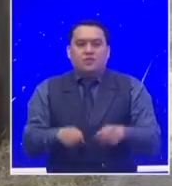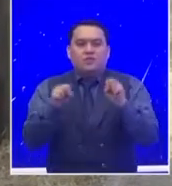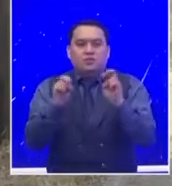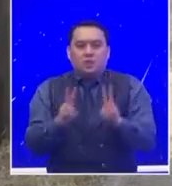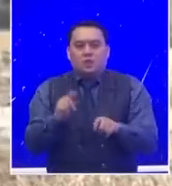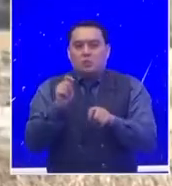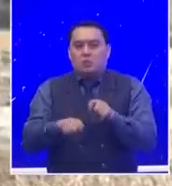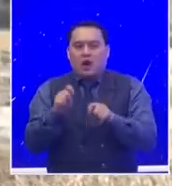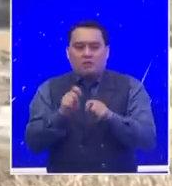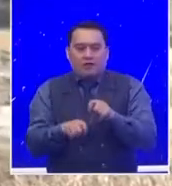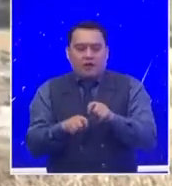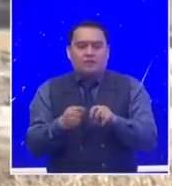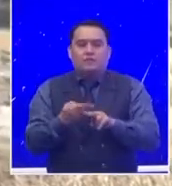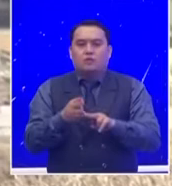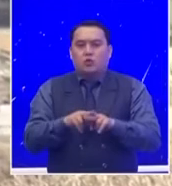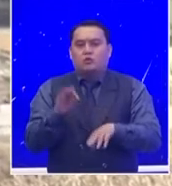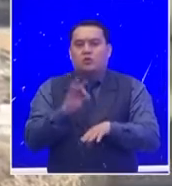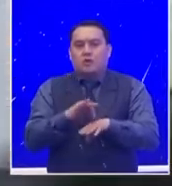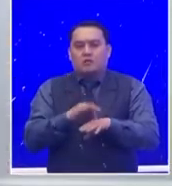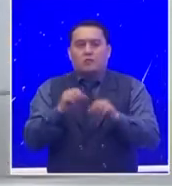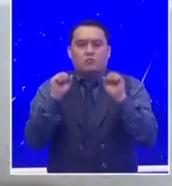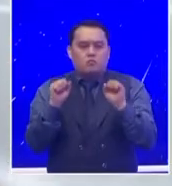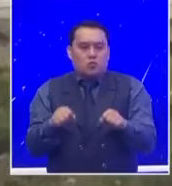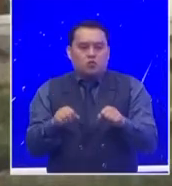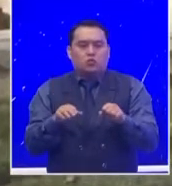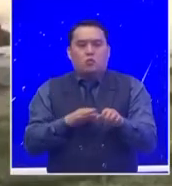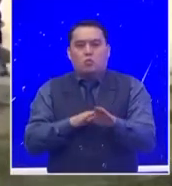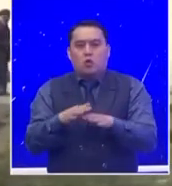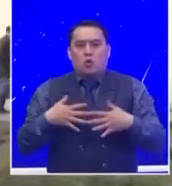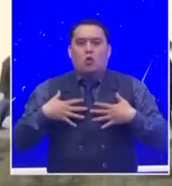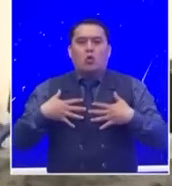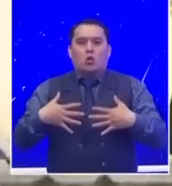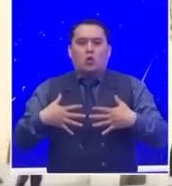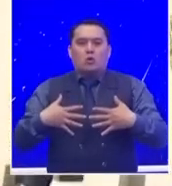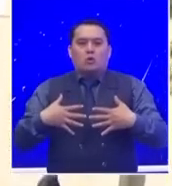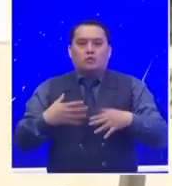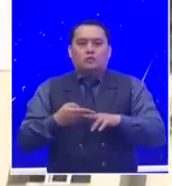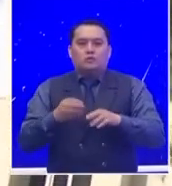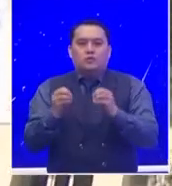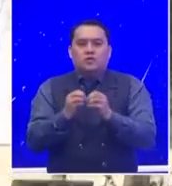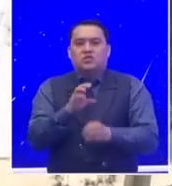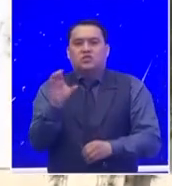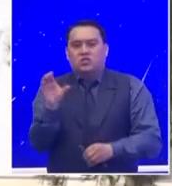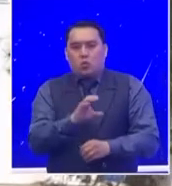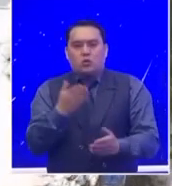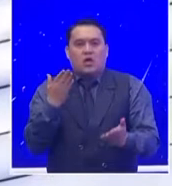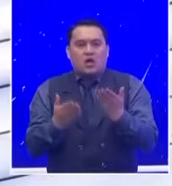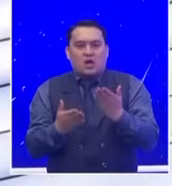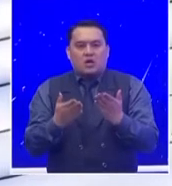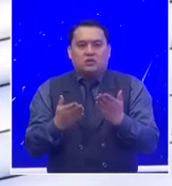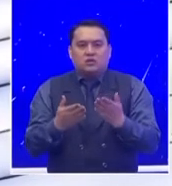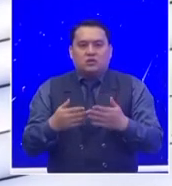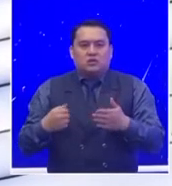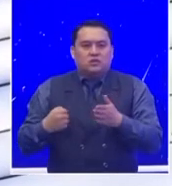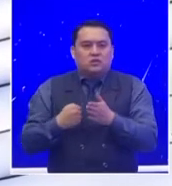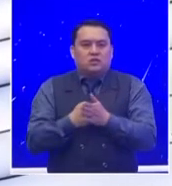что проверить наличие симптомов пневмонии можно. Нужно набрать полные легкие воздуха, задержать дыхание на 10 секунд. И если возникает стеснение в